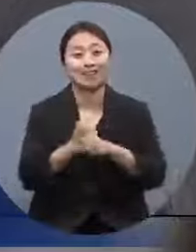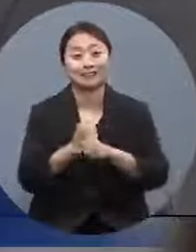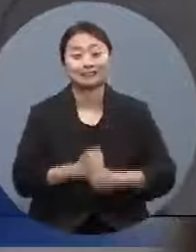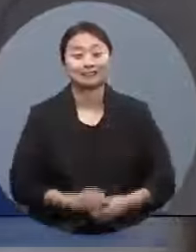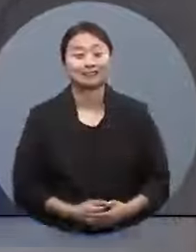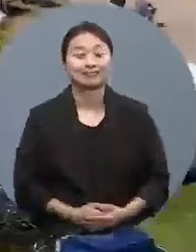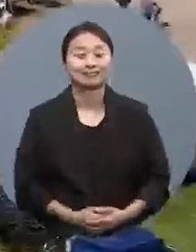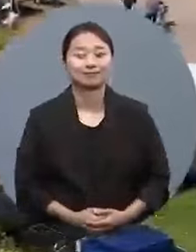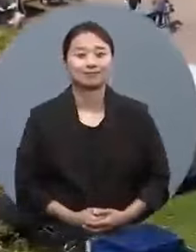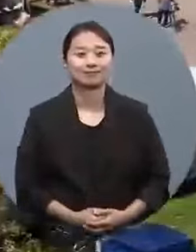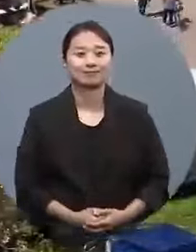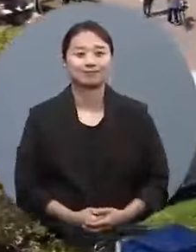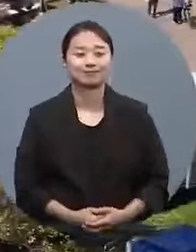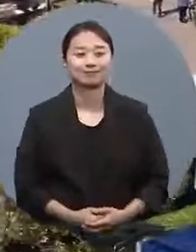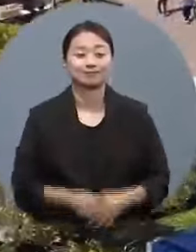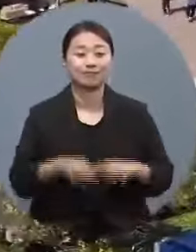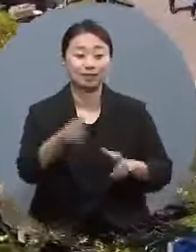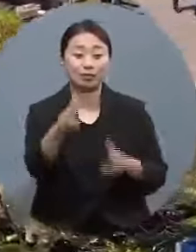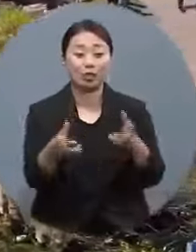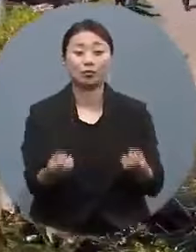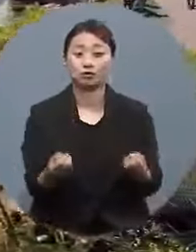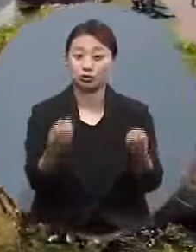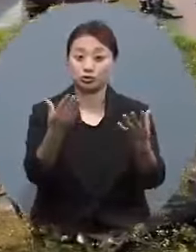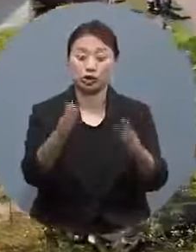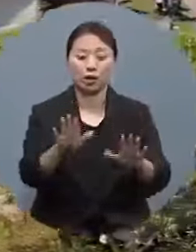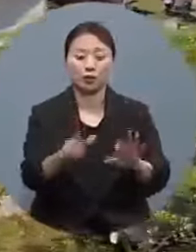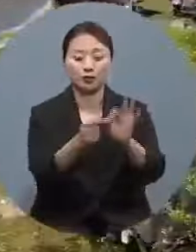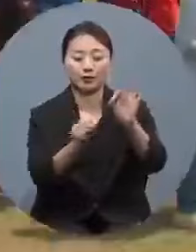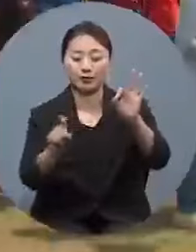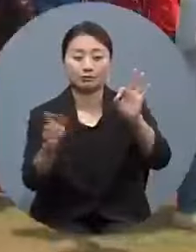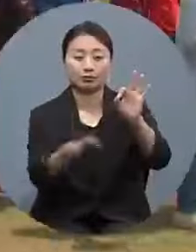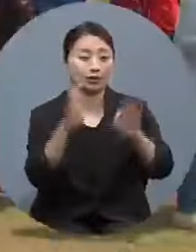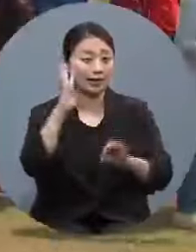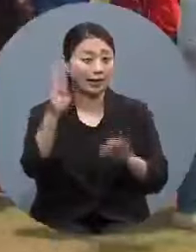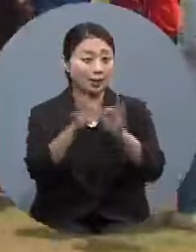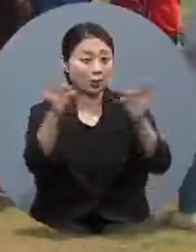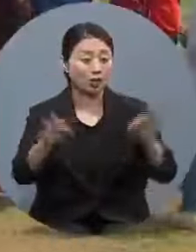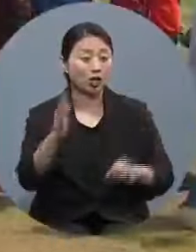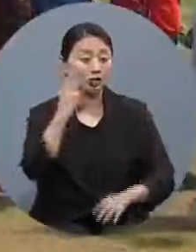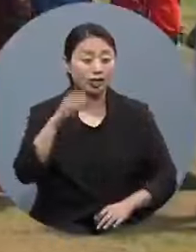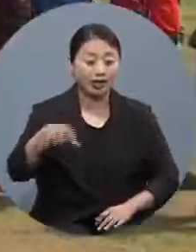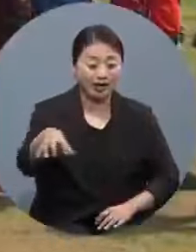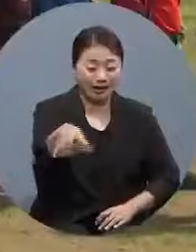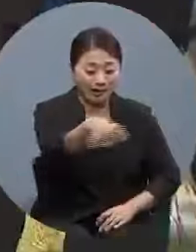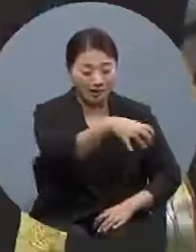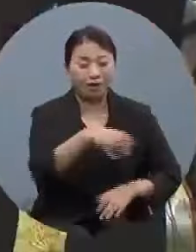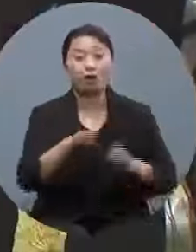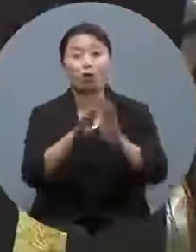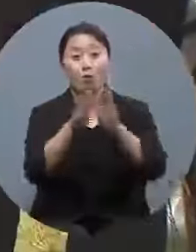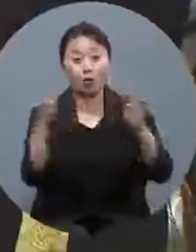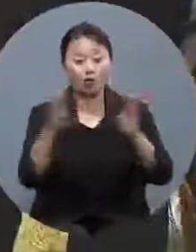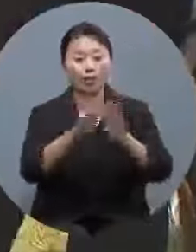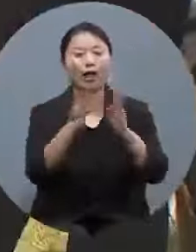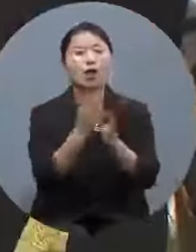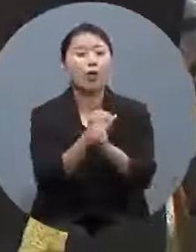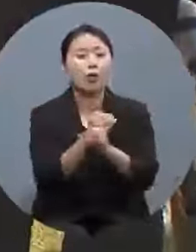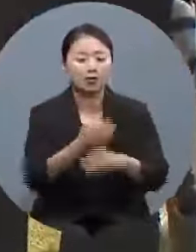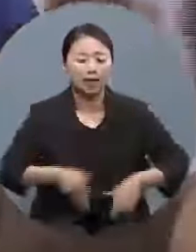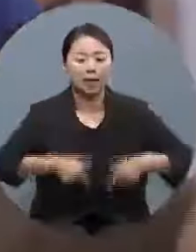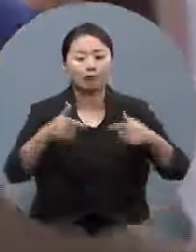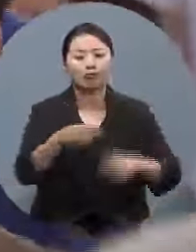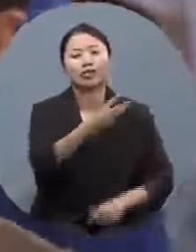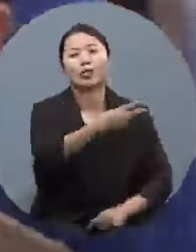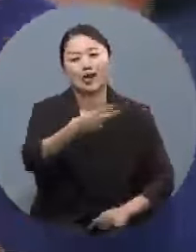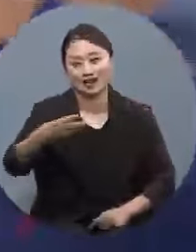갖도록 합니다. 이번 공업축제는 오는 10일부터 나흘간 울산 전역에서 열리며 개막식은 남구